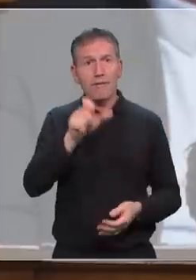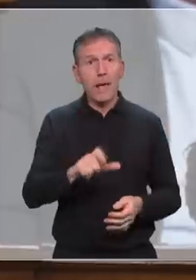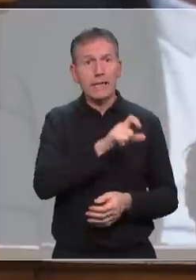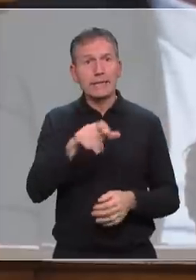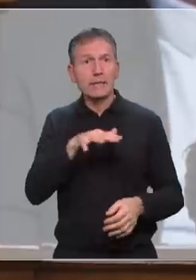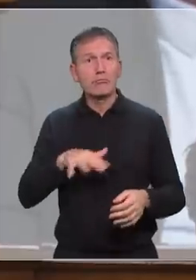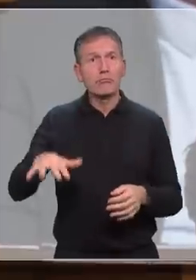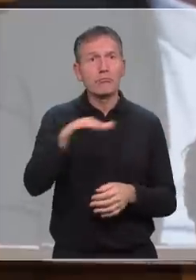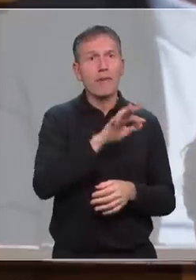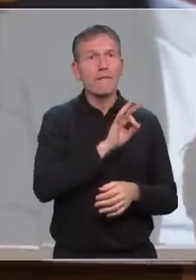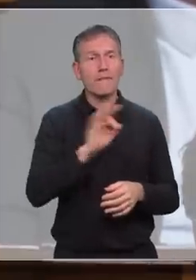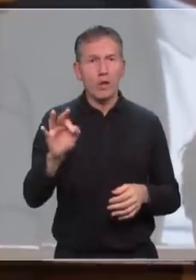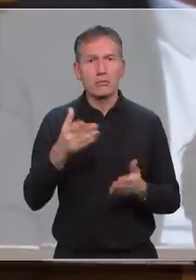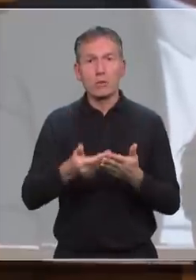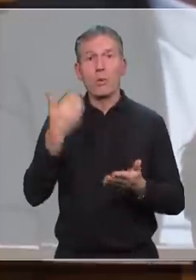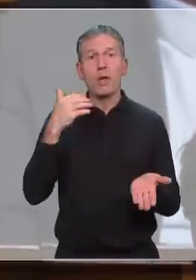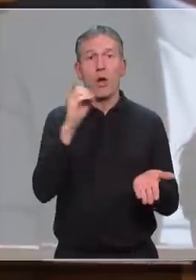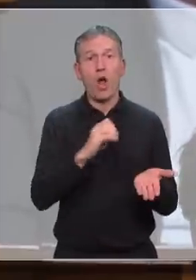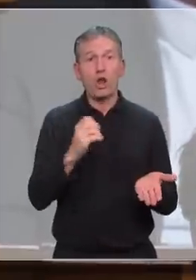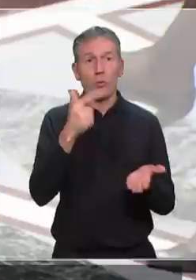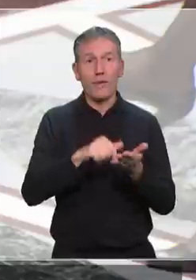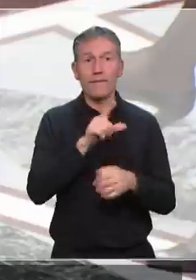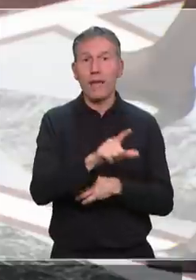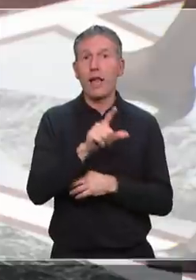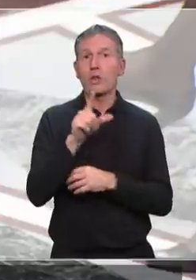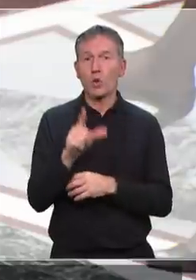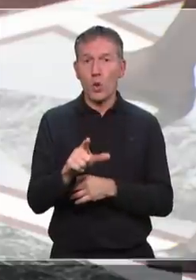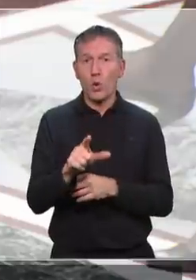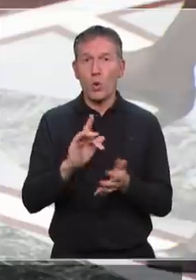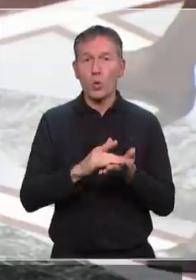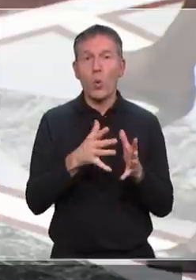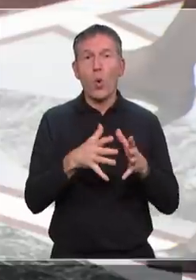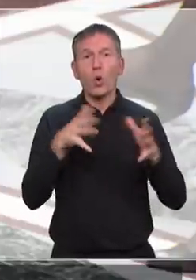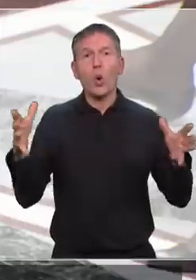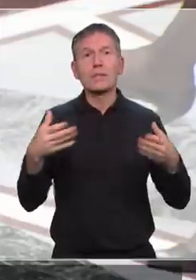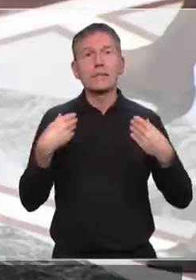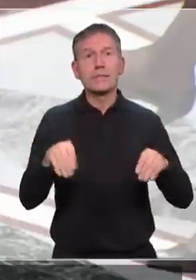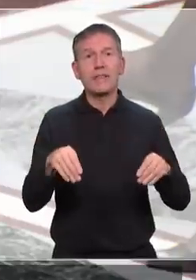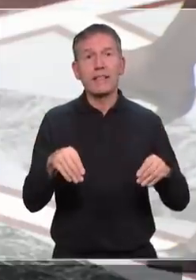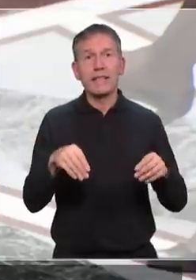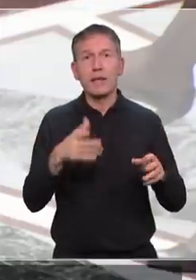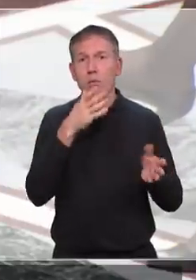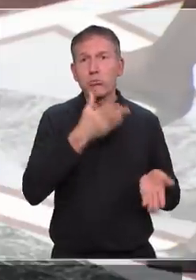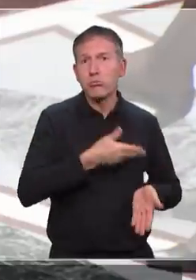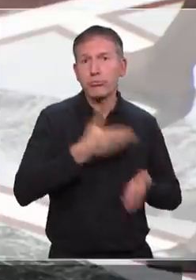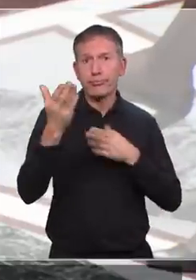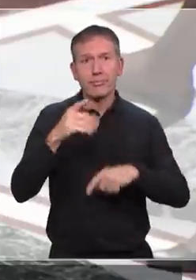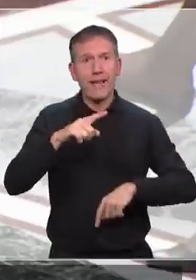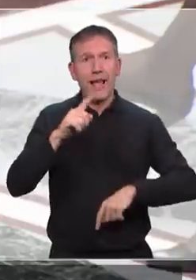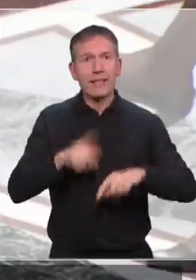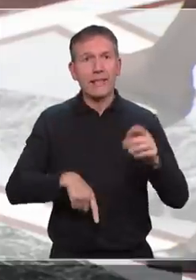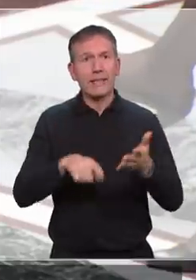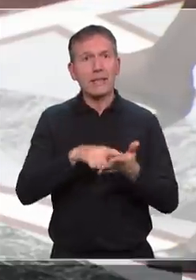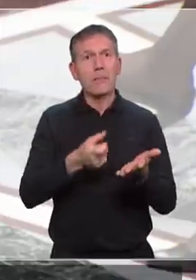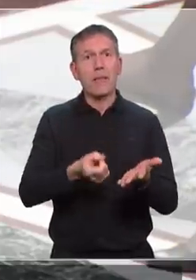territoire. Depuis octobre 2022, les grossistes répartiteurs ne peuvent plus exporter des médicaments en